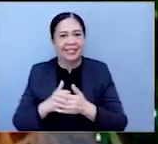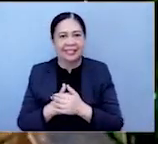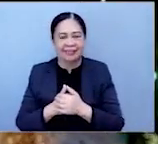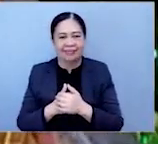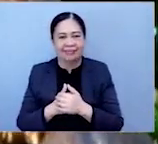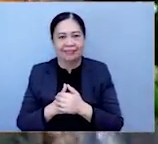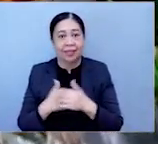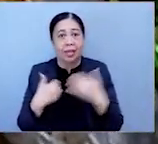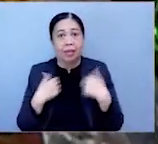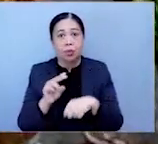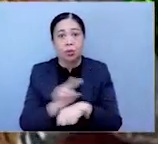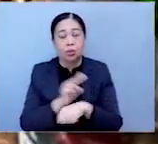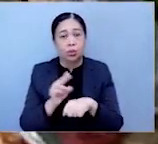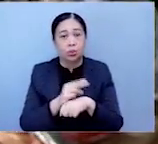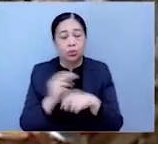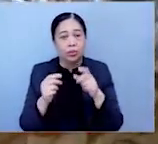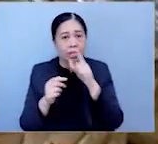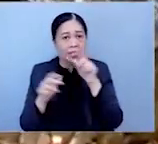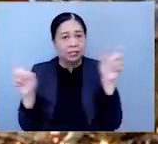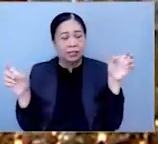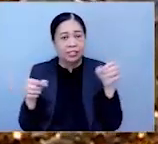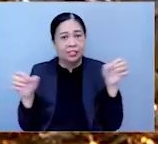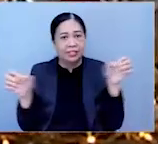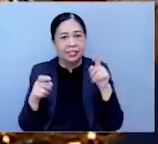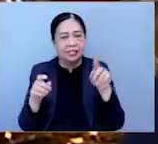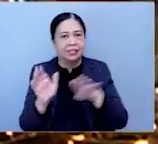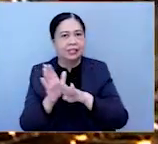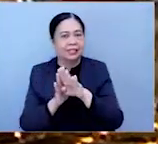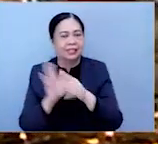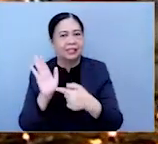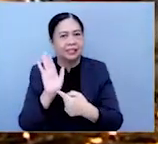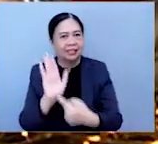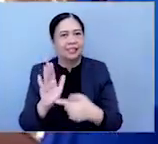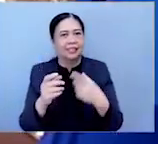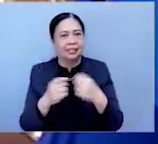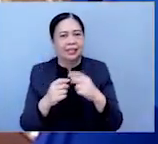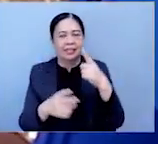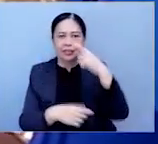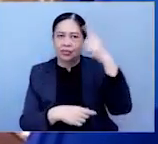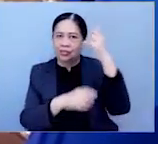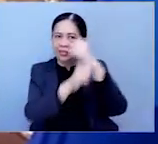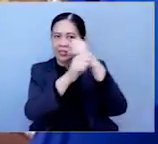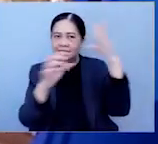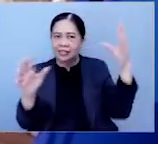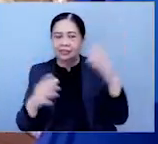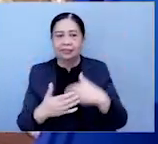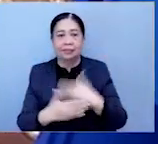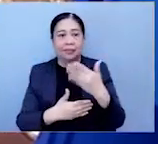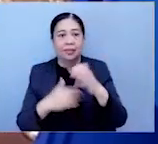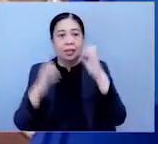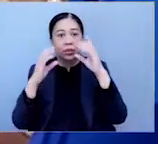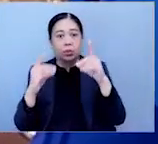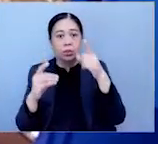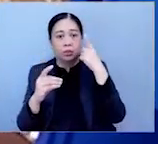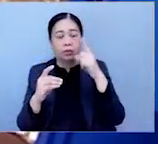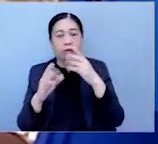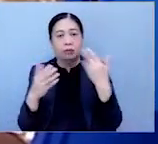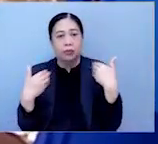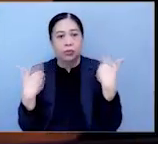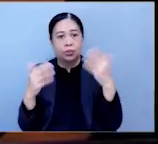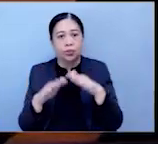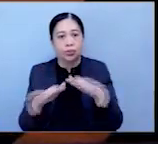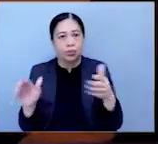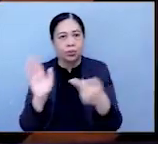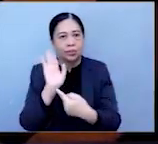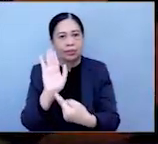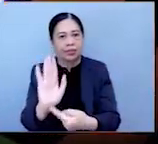May gumamit din ng agila bilang simbolo ng pag-unlad at pagtupad sa pangarap. Edukasyon naman para sa kabataan ang tema ng Belen na